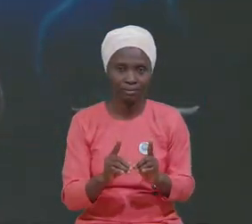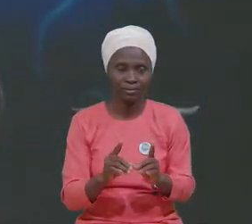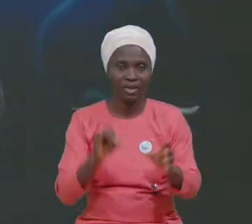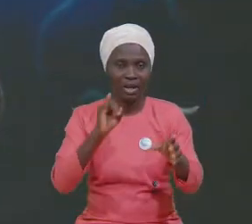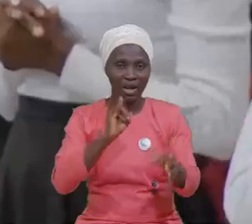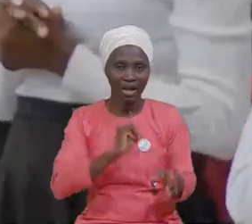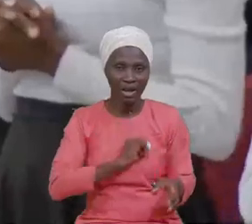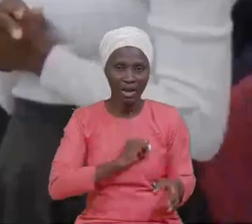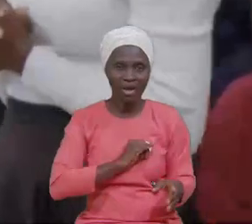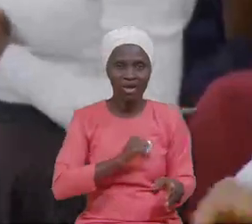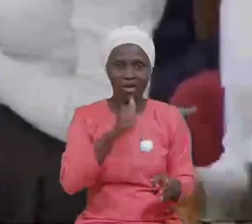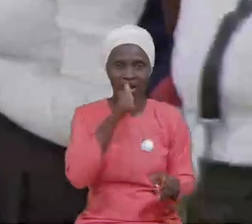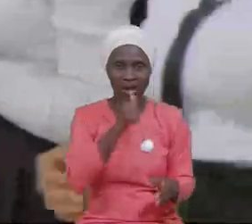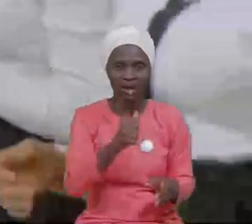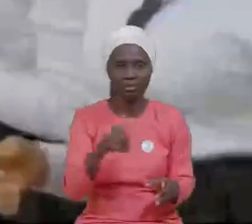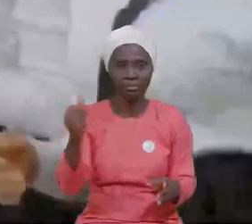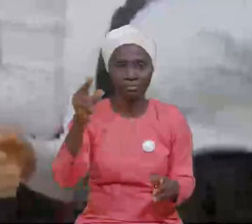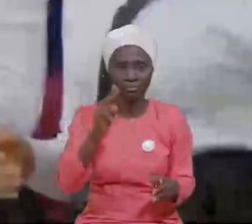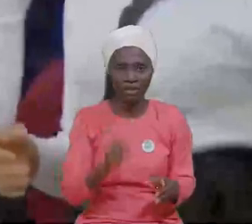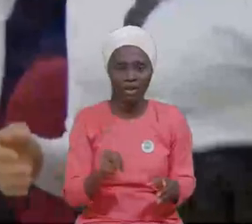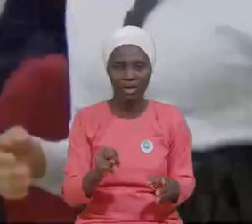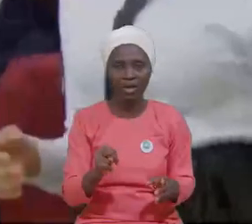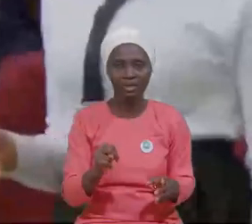Je suis un réalisateur.